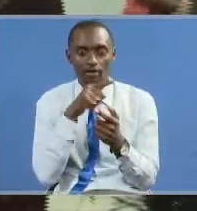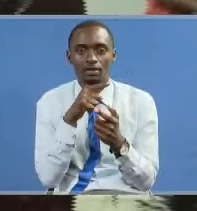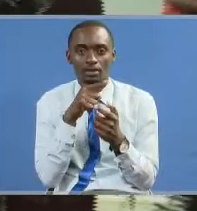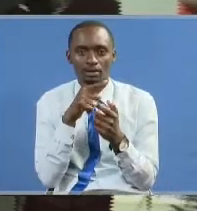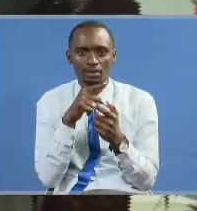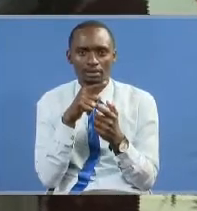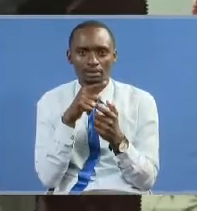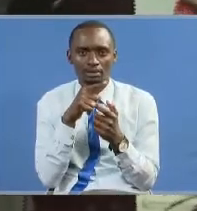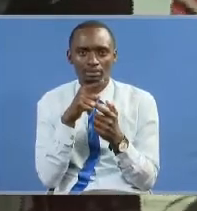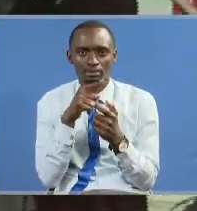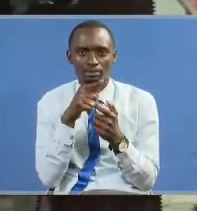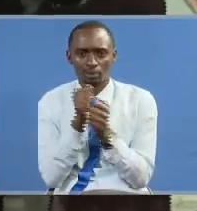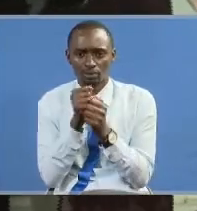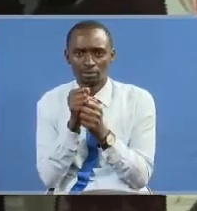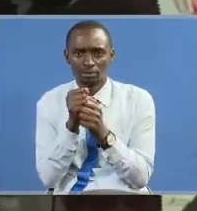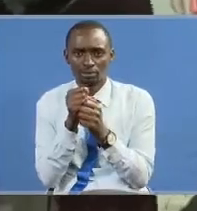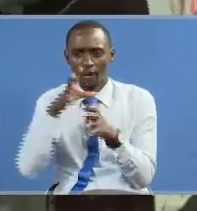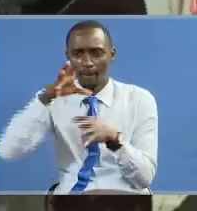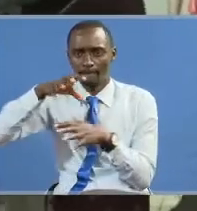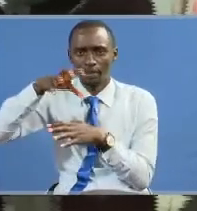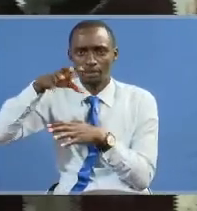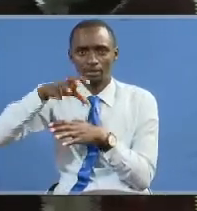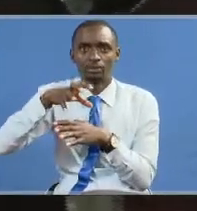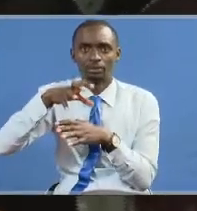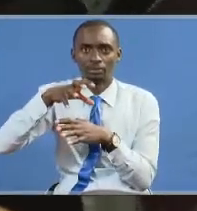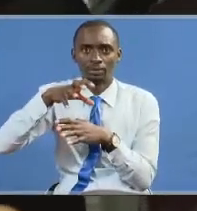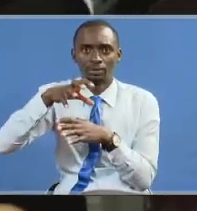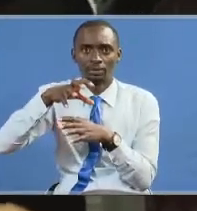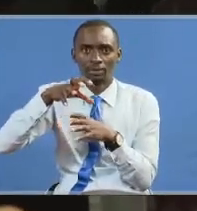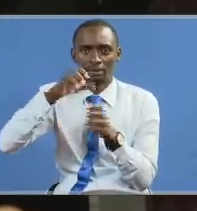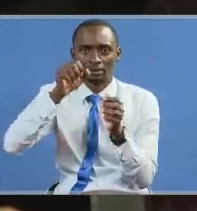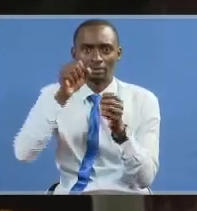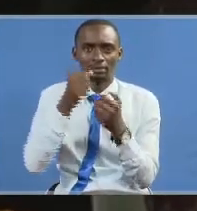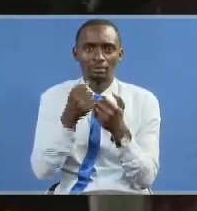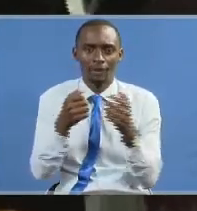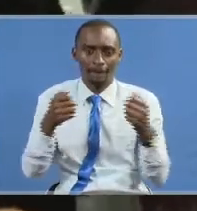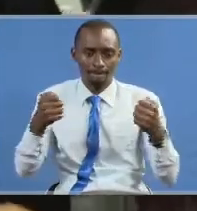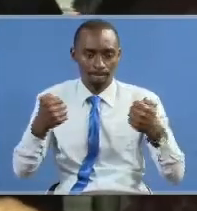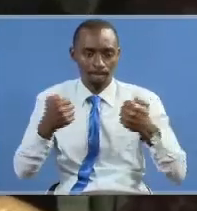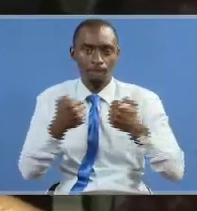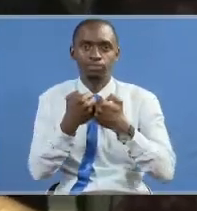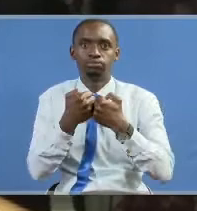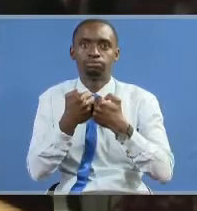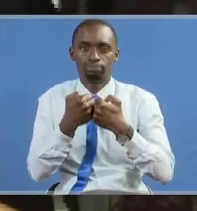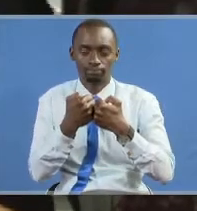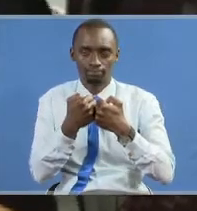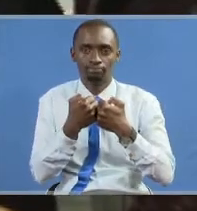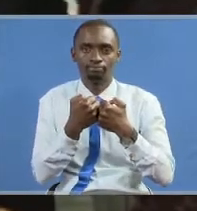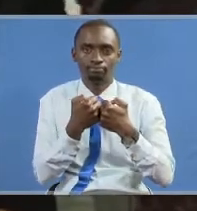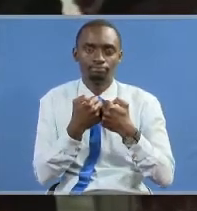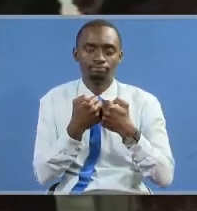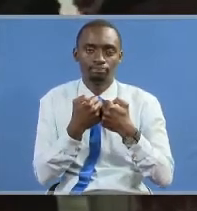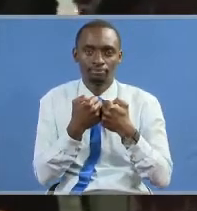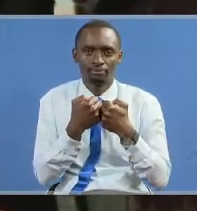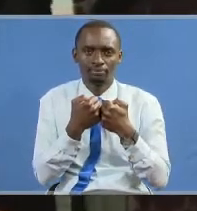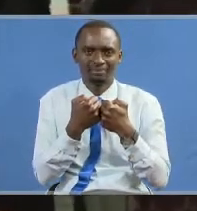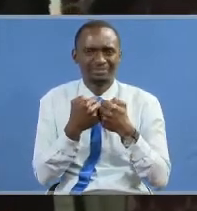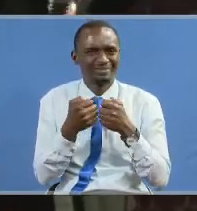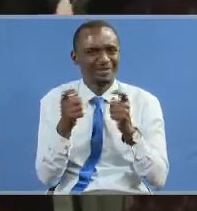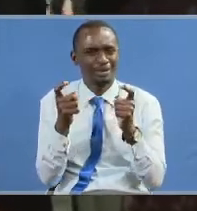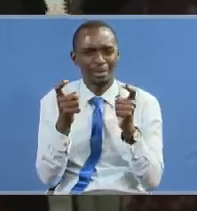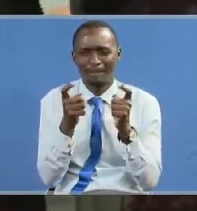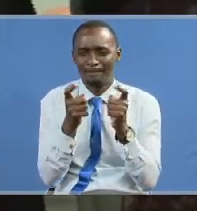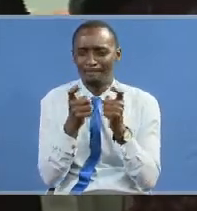imefanya ajali, imeingiana na Nissan ya Alwahim Shuttle head on, na imeumiza tu